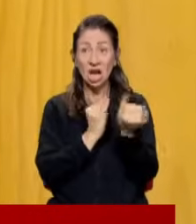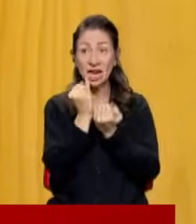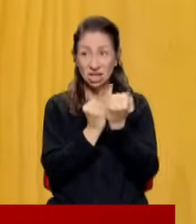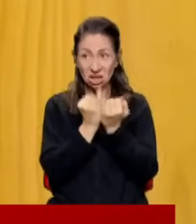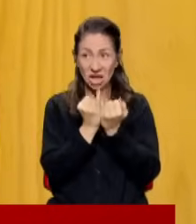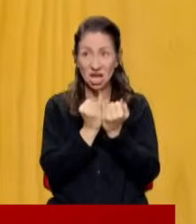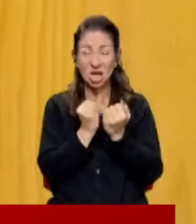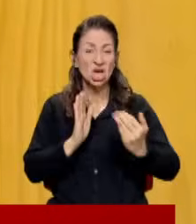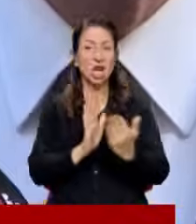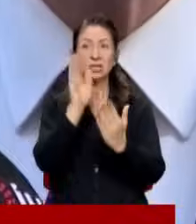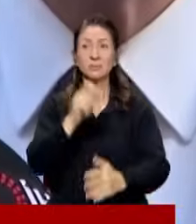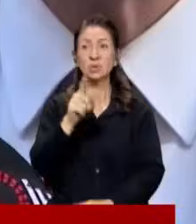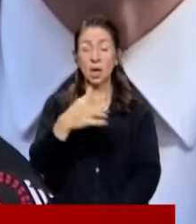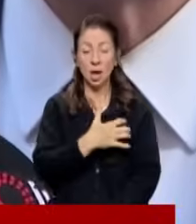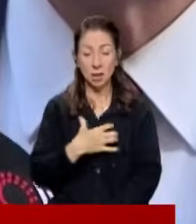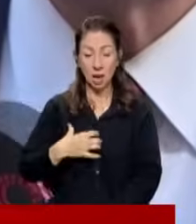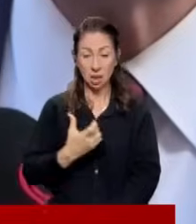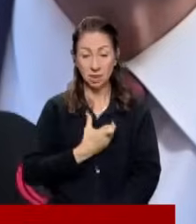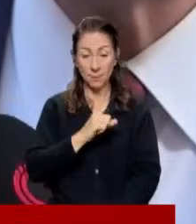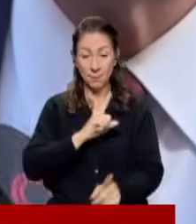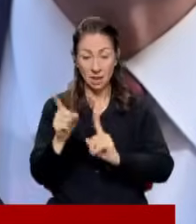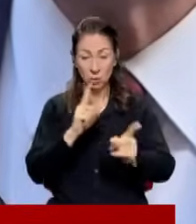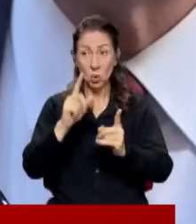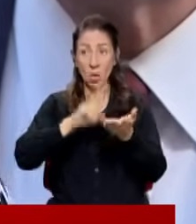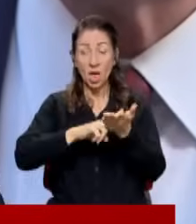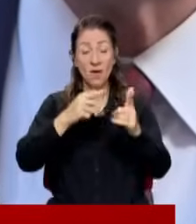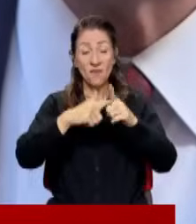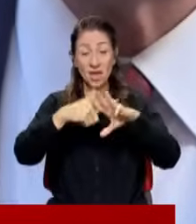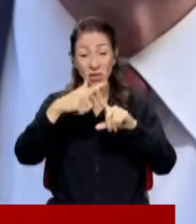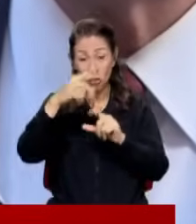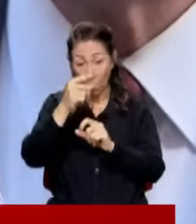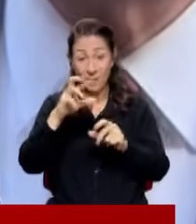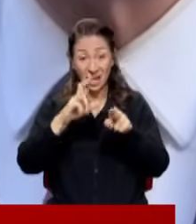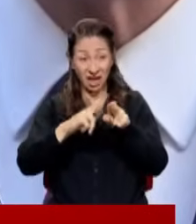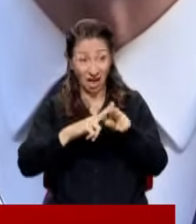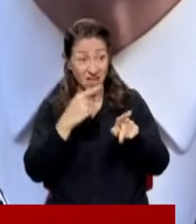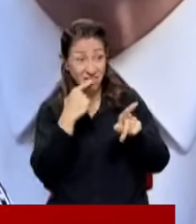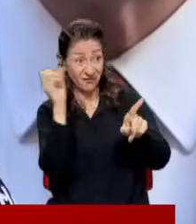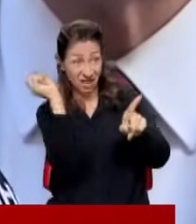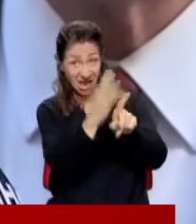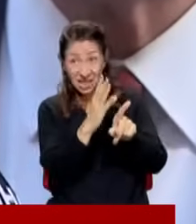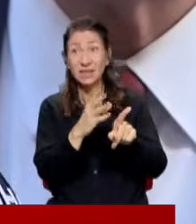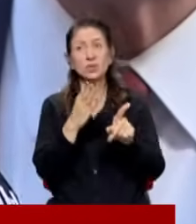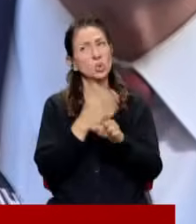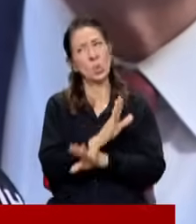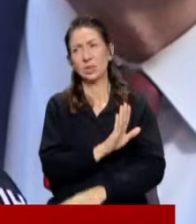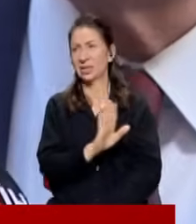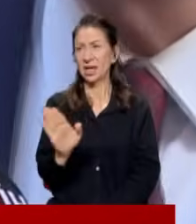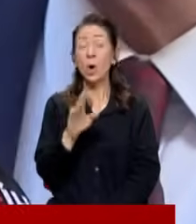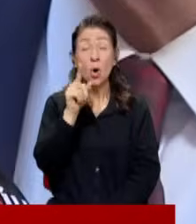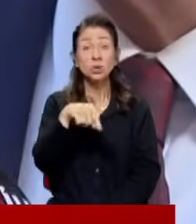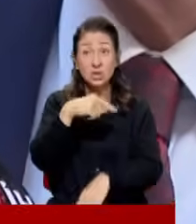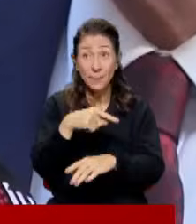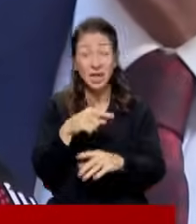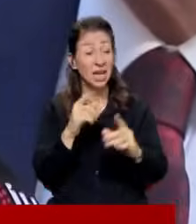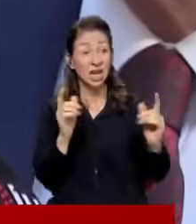kardeşliğe cephe almıştır. Anayasa Mahkemesi'nin üyelerini FETÖ ya da PKK yanlısı diye itham etmek, ilzam etmek doğru değil. O zaman